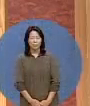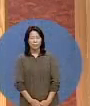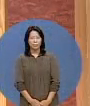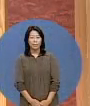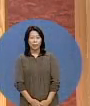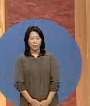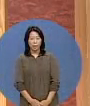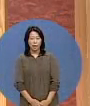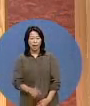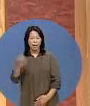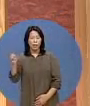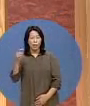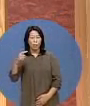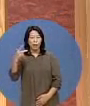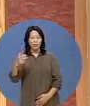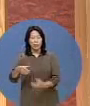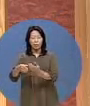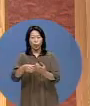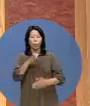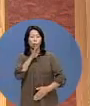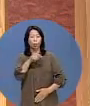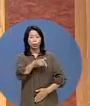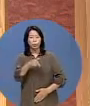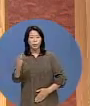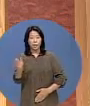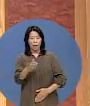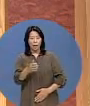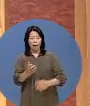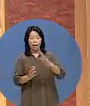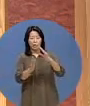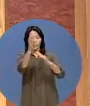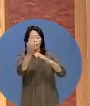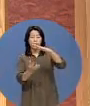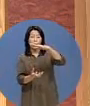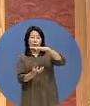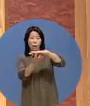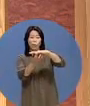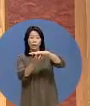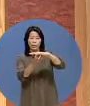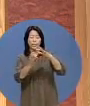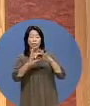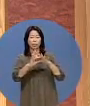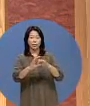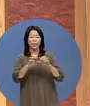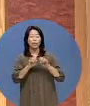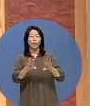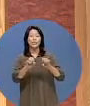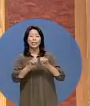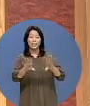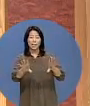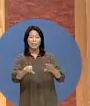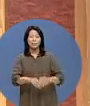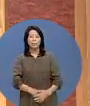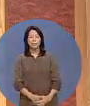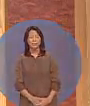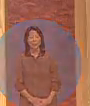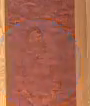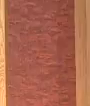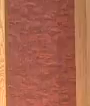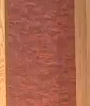さてここで生駒市消防本部から住宅用火災警報器設置についてのお知らせです。